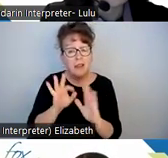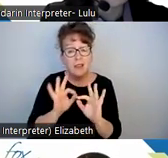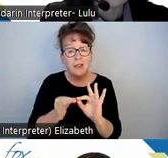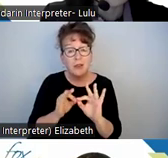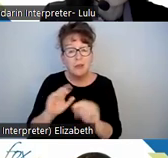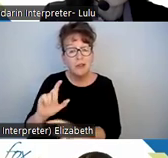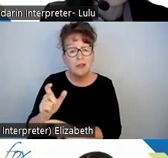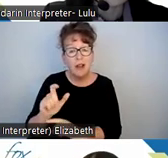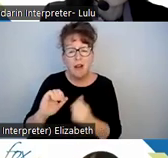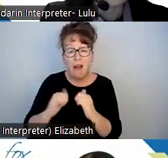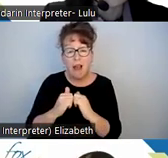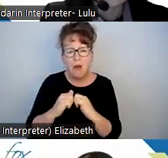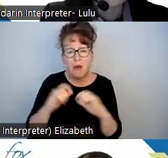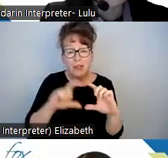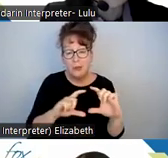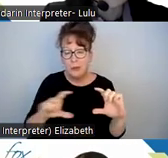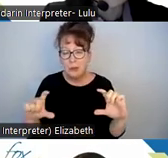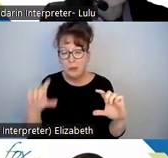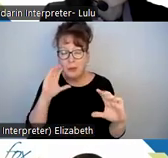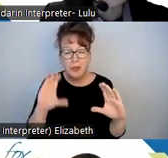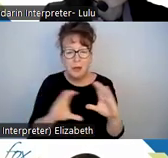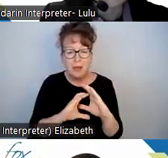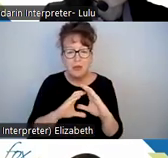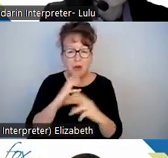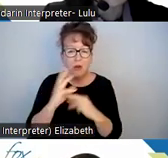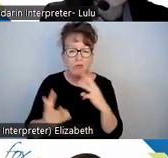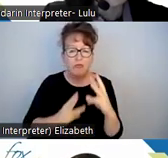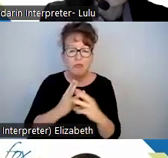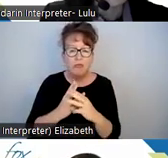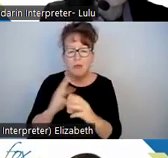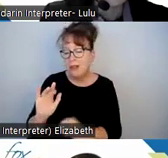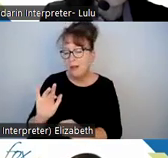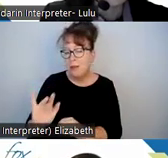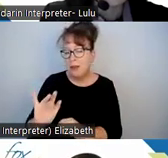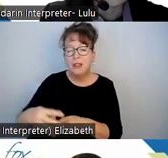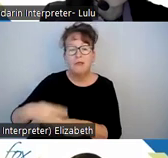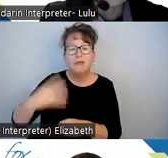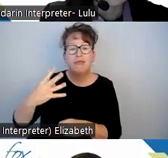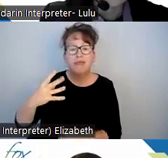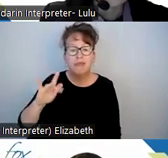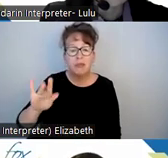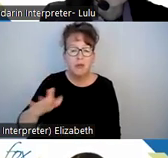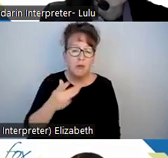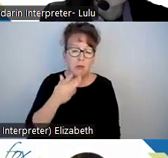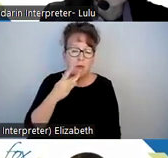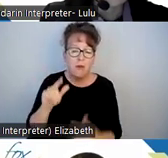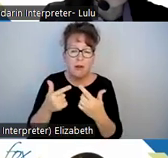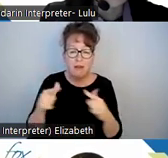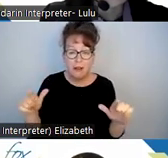ta có thể chọn cái kênh phiên dịch bằng cách chọn vào cái hình quả cầu và sau đó chúng ta chọn ngôn ngữ chúng ta